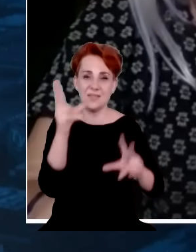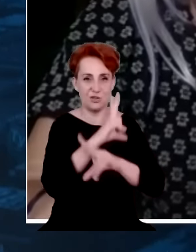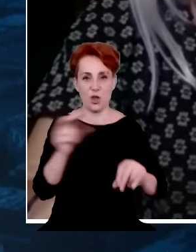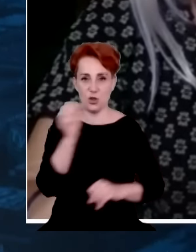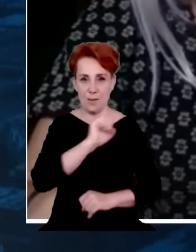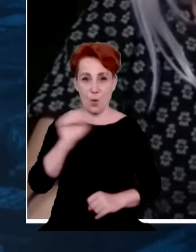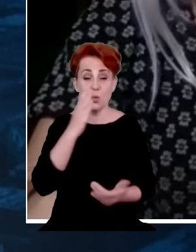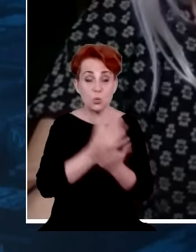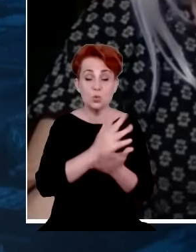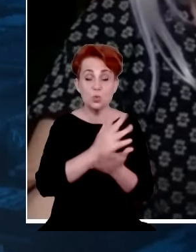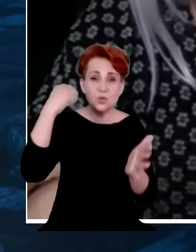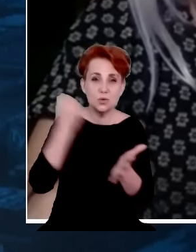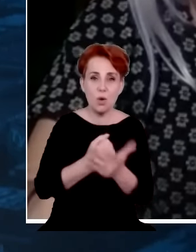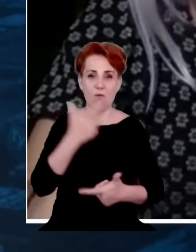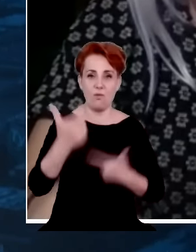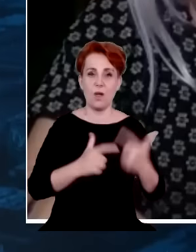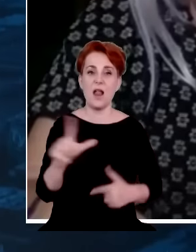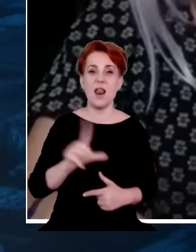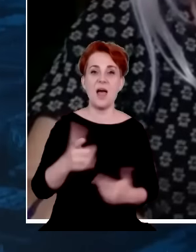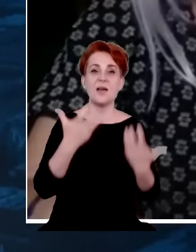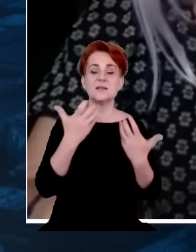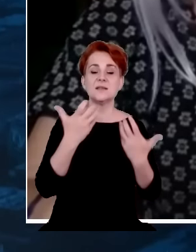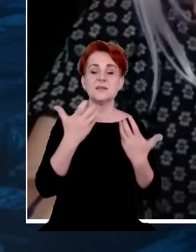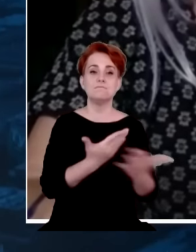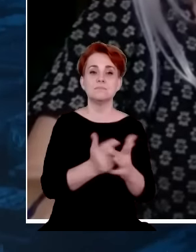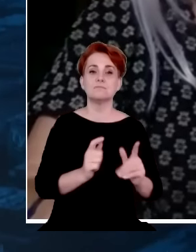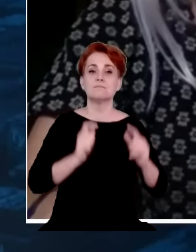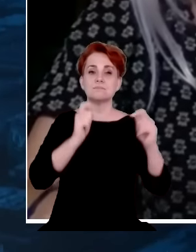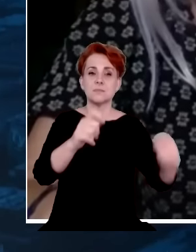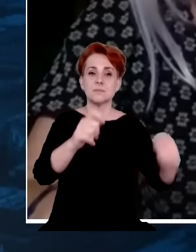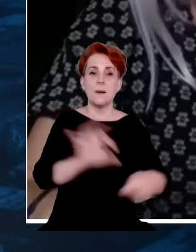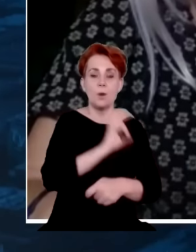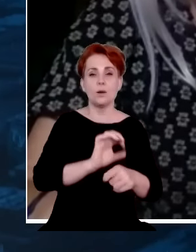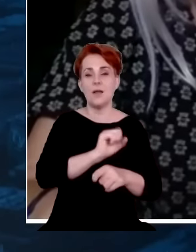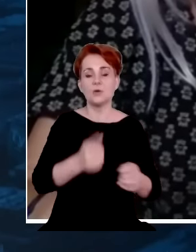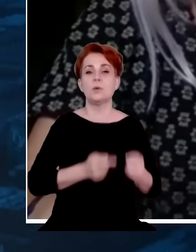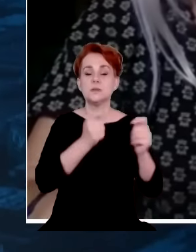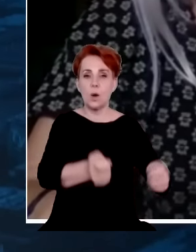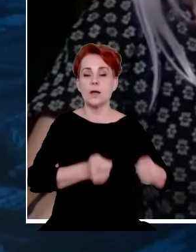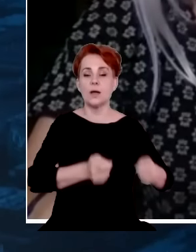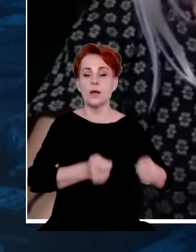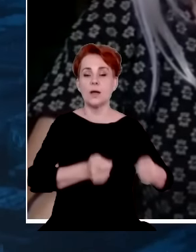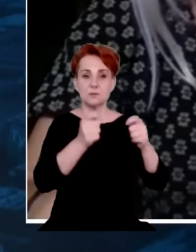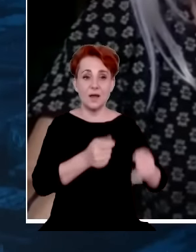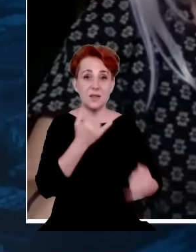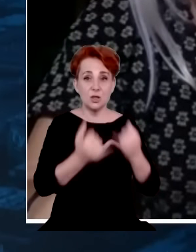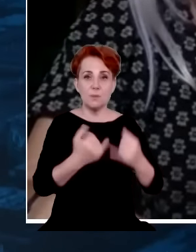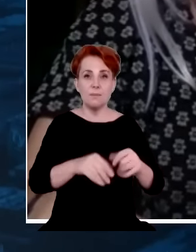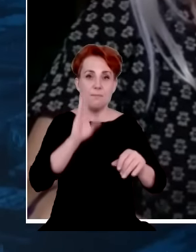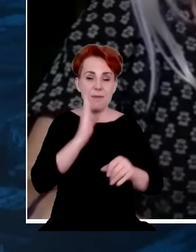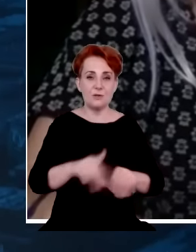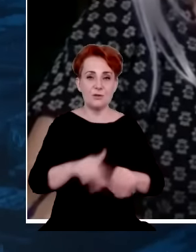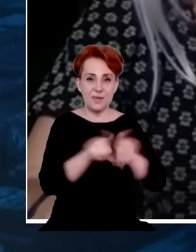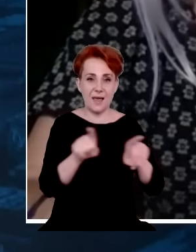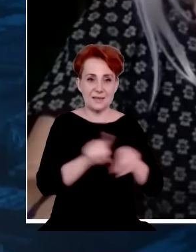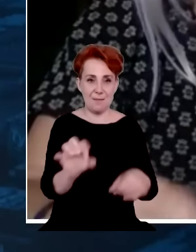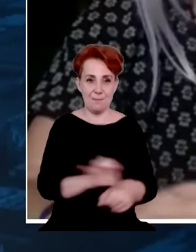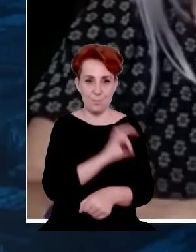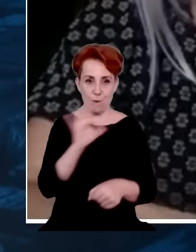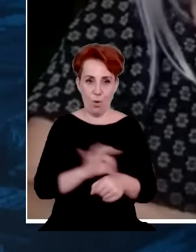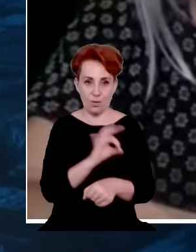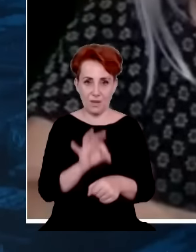kolejny lewica chce składać projekt i tak do skutku jeśli będą składali ten sam projekt wymuszając bo to co się teraz